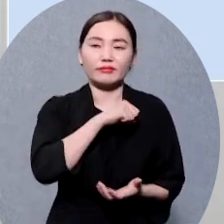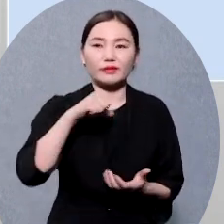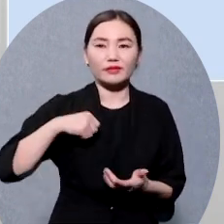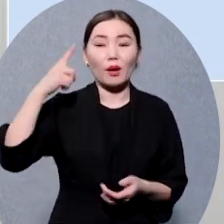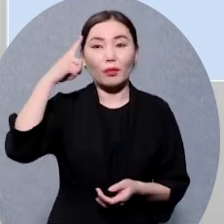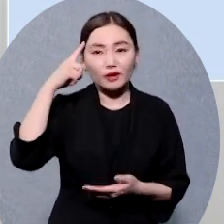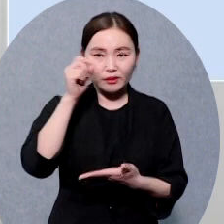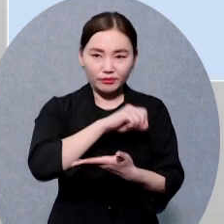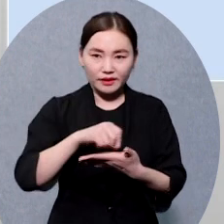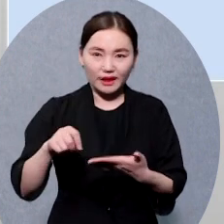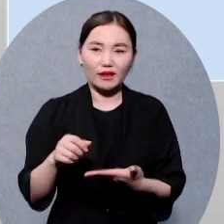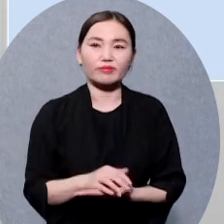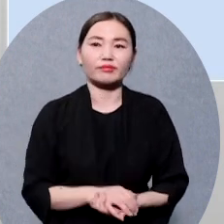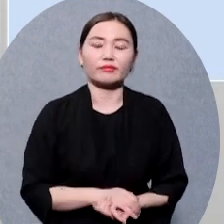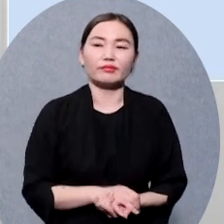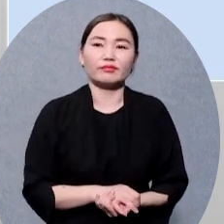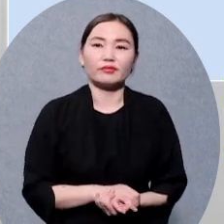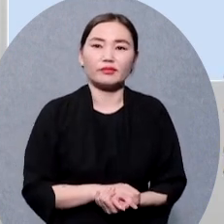хариулаарай.